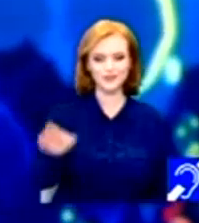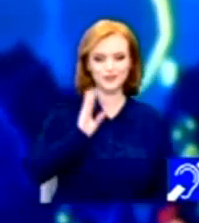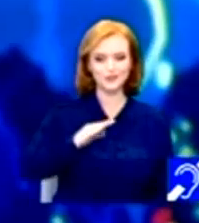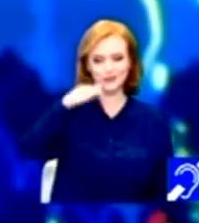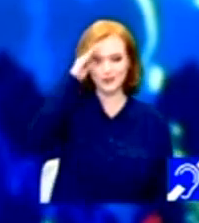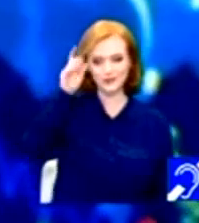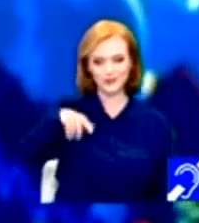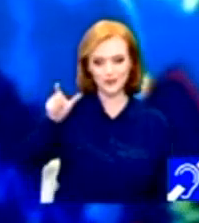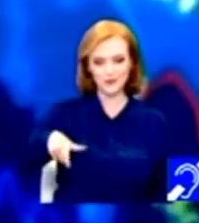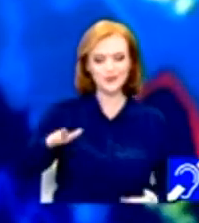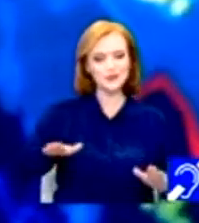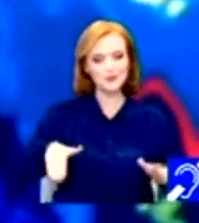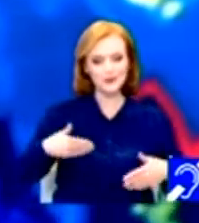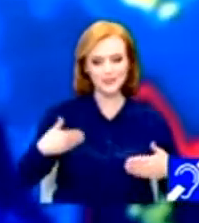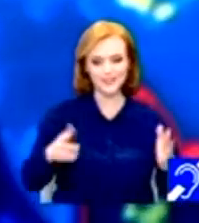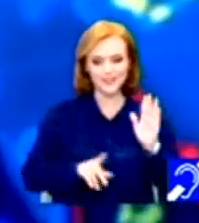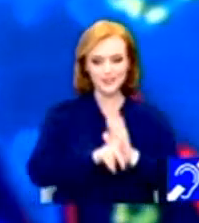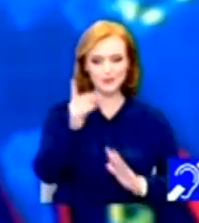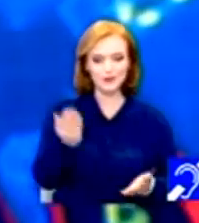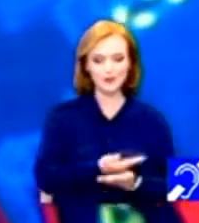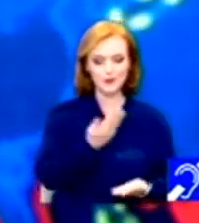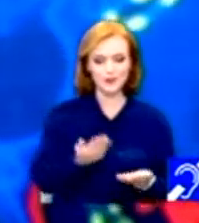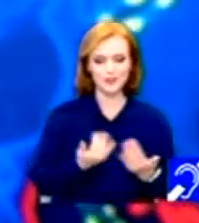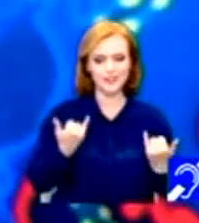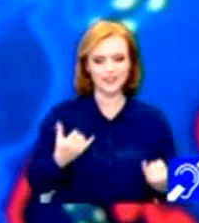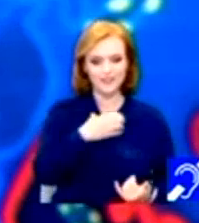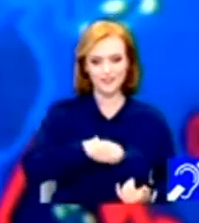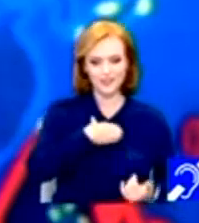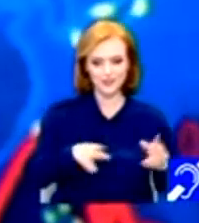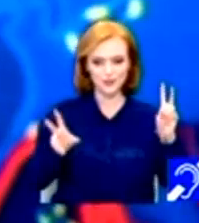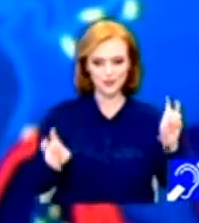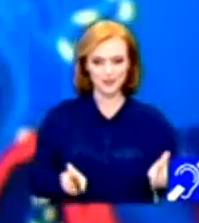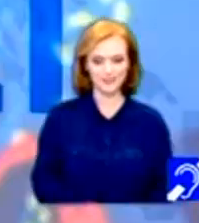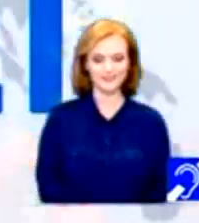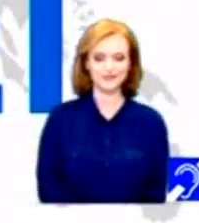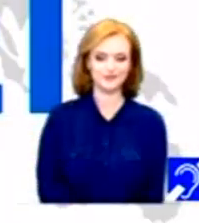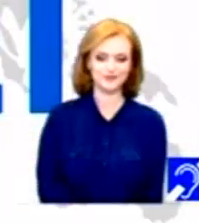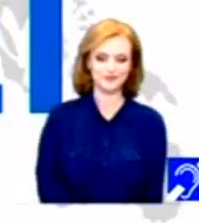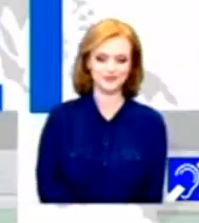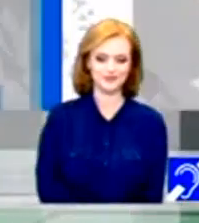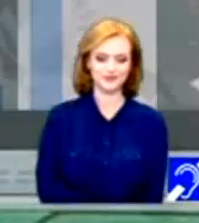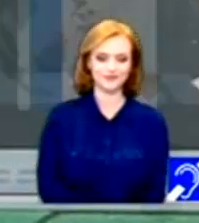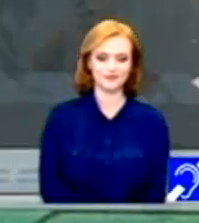Doamnelor, domnilor, bună seara și bine v-am regăsit la Telejurnal. Iată principalele subiecte.